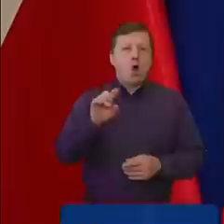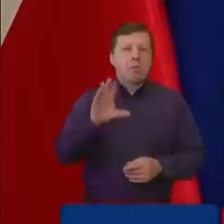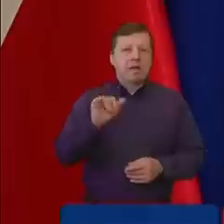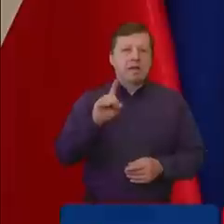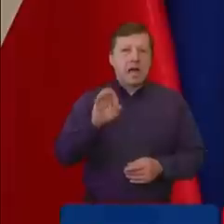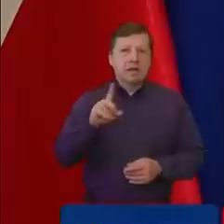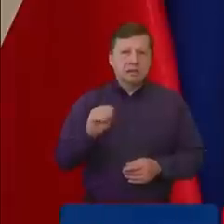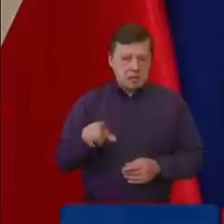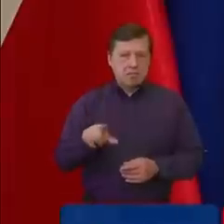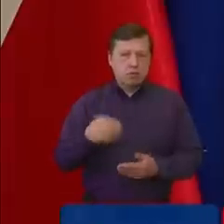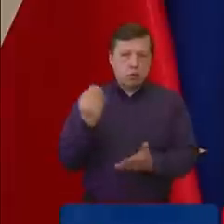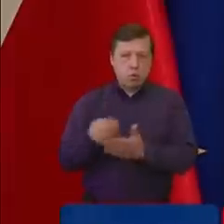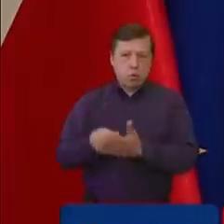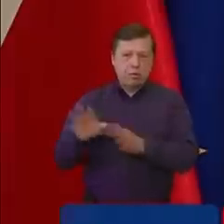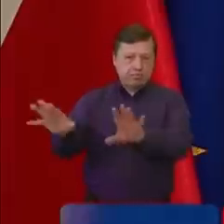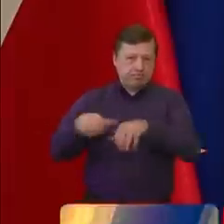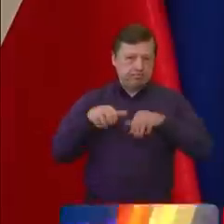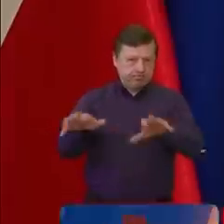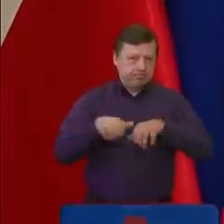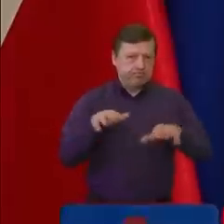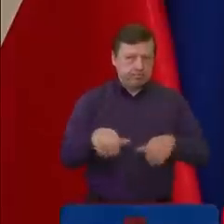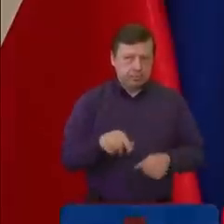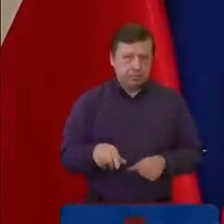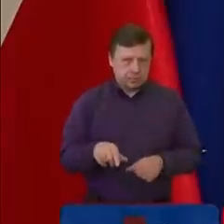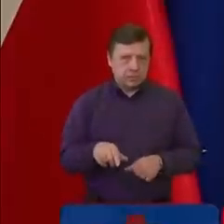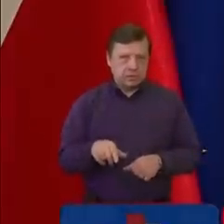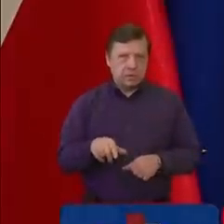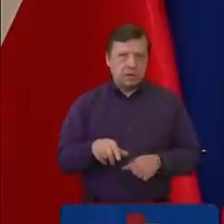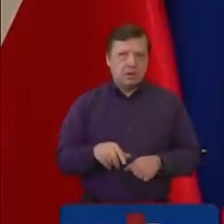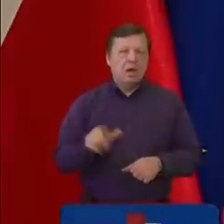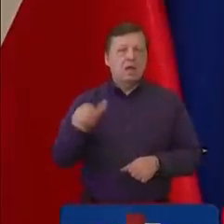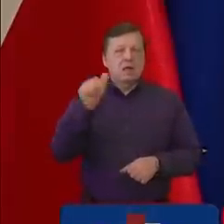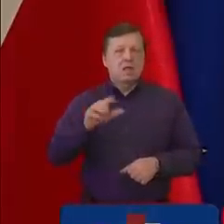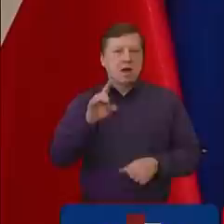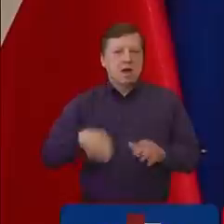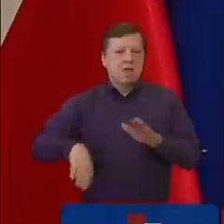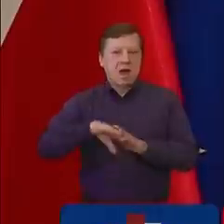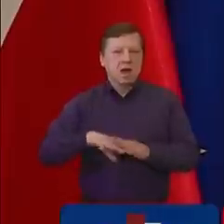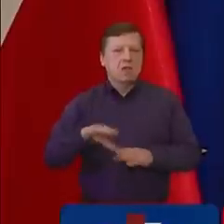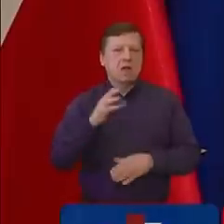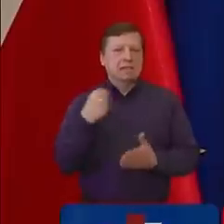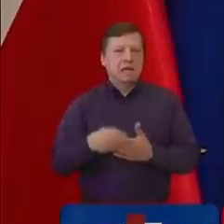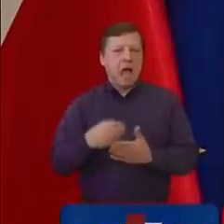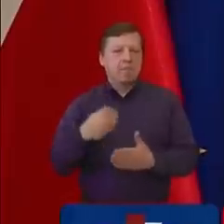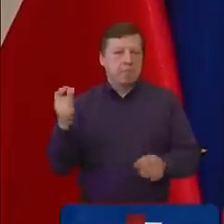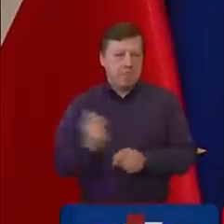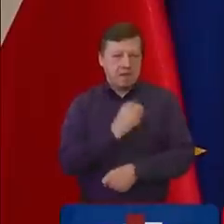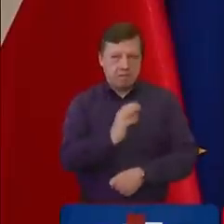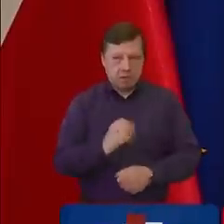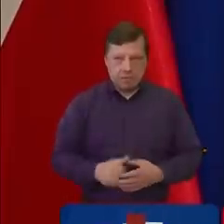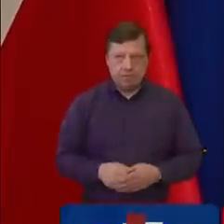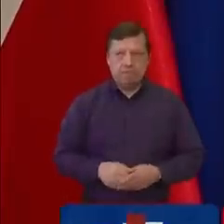obligacje z gwarancją Skarbu Państwa. Już nie tylko obligacje Skarbu Państwa, ale obligacje gwarantowane przez Skarb Państwa. Czyli różnego